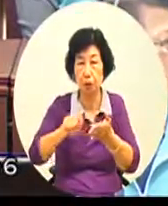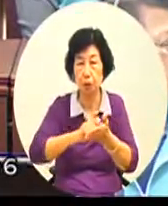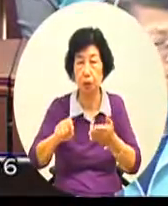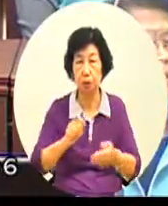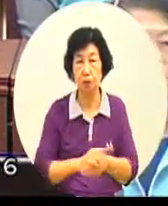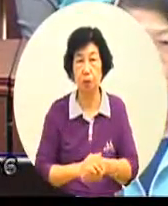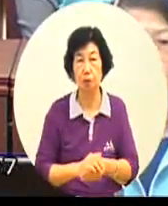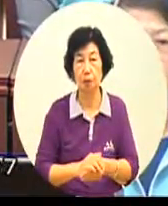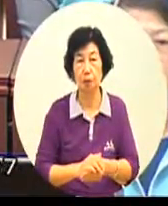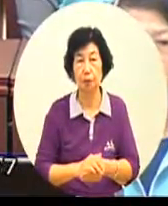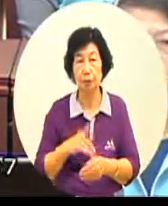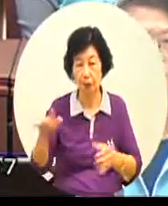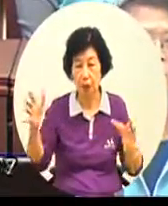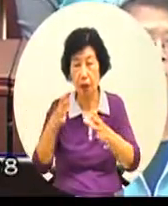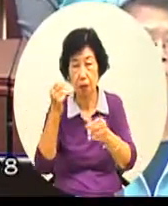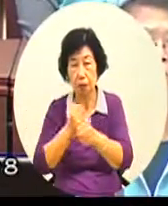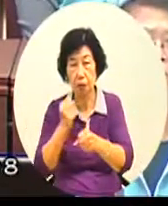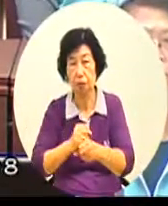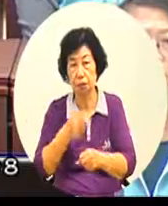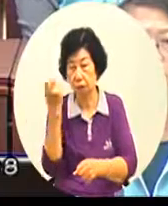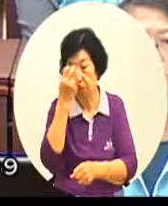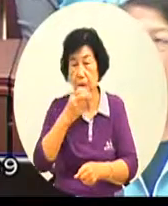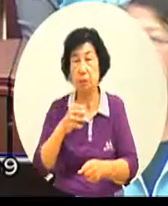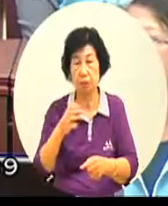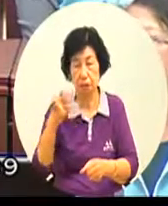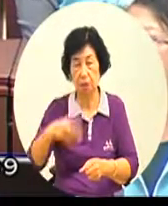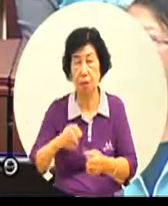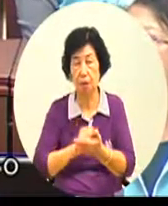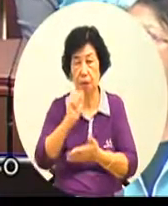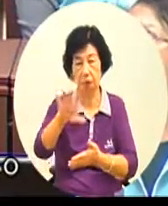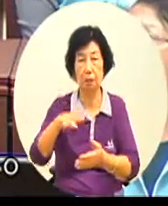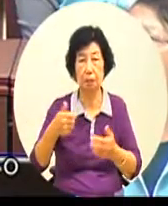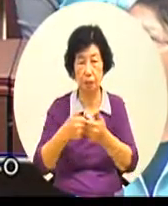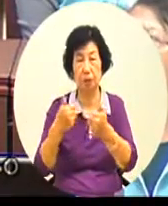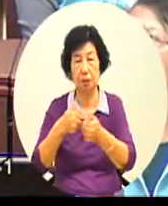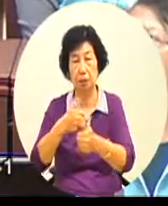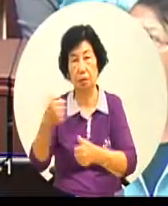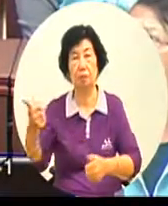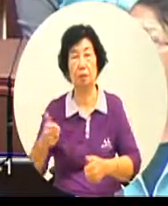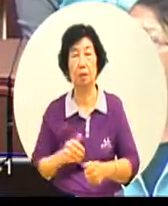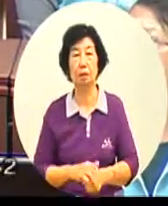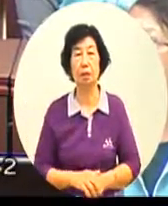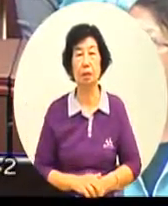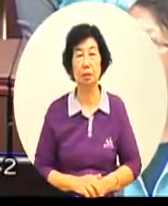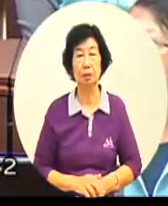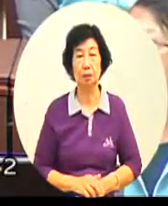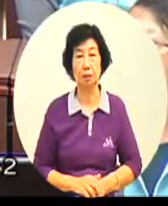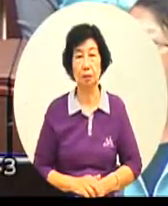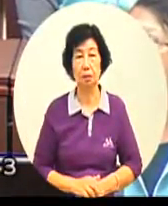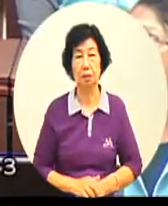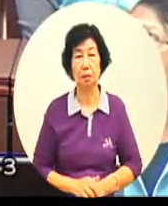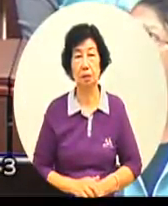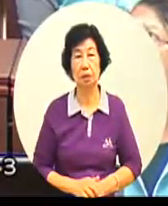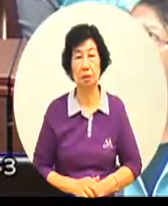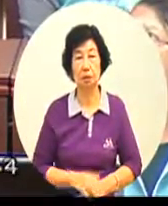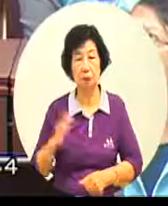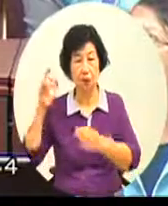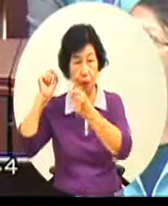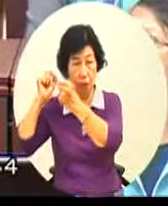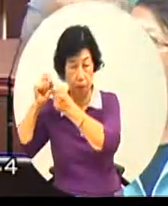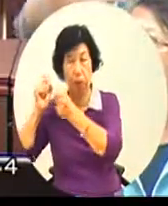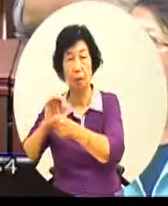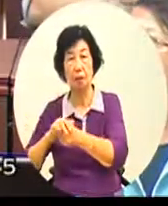再跟议员做报告。但是其实我们是最近有在重